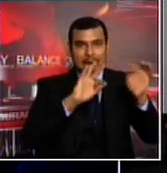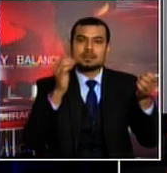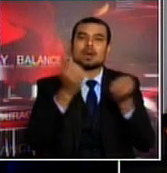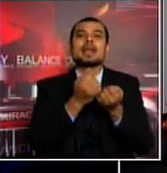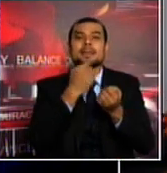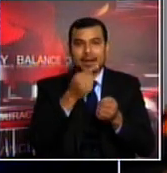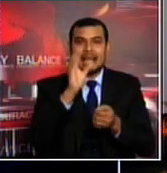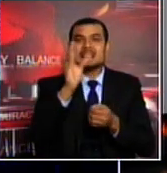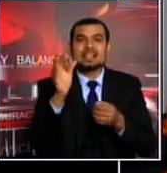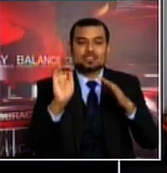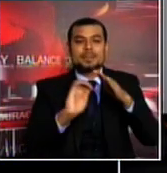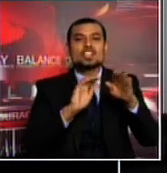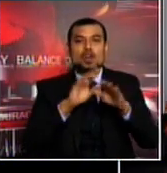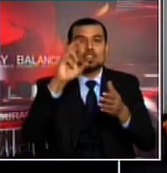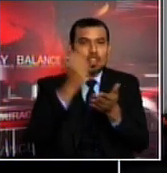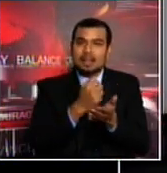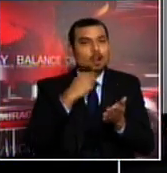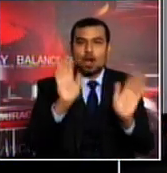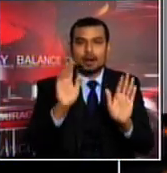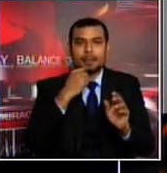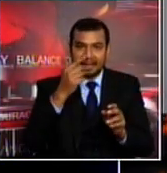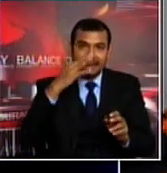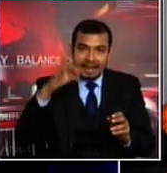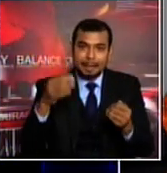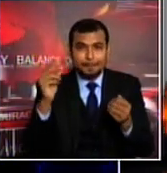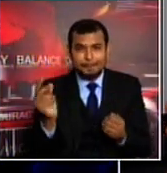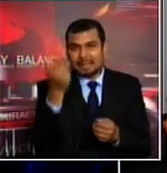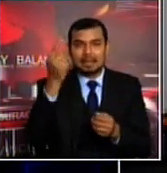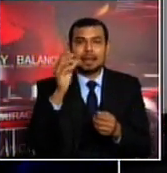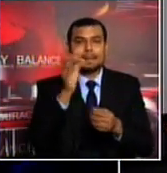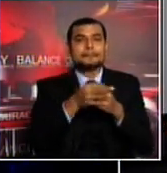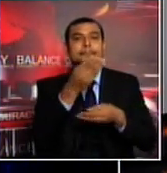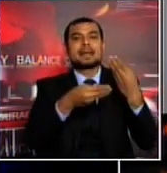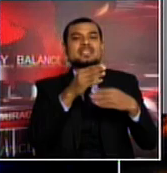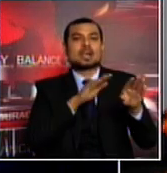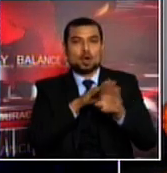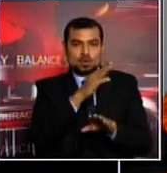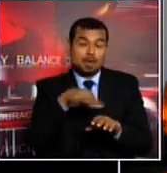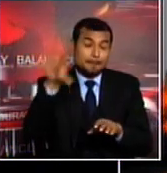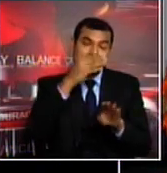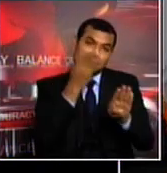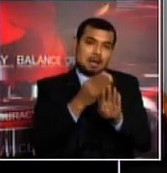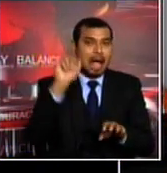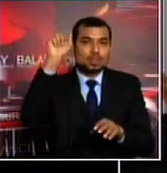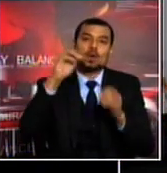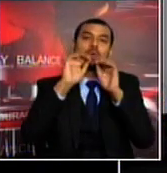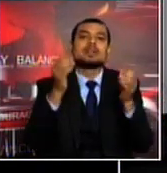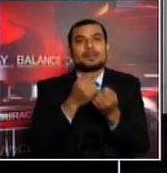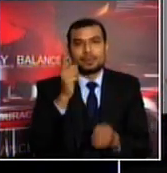यातायात समितिहरू दर्ता नगर्ने निर्णय गरे लगत्तै व्यवसायीहरूले आन्दोलनको घोषणा गरेका